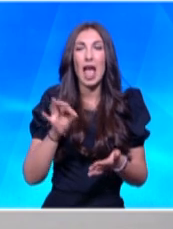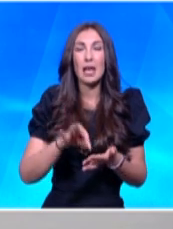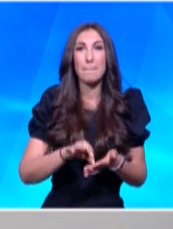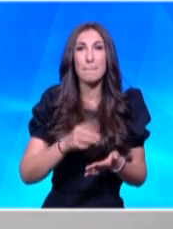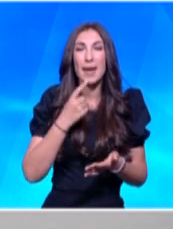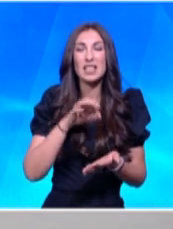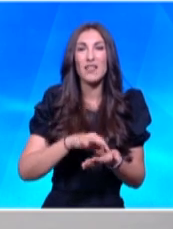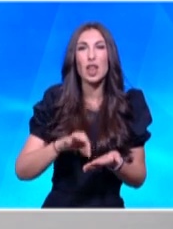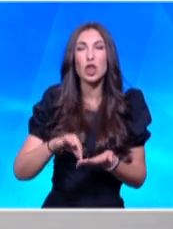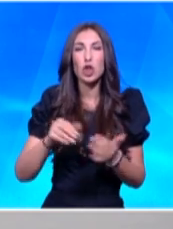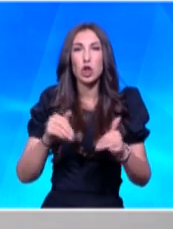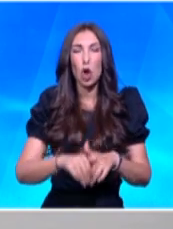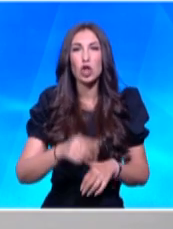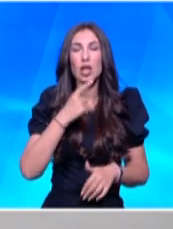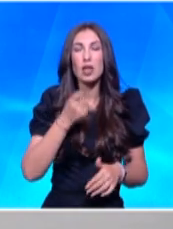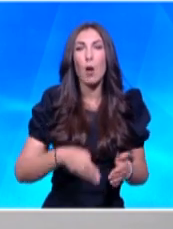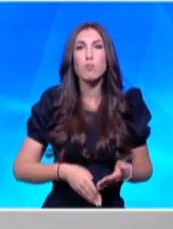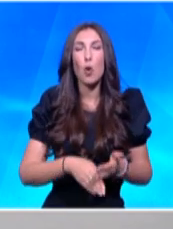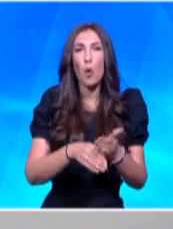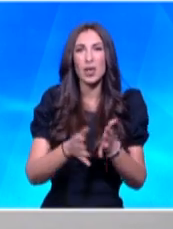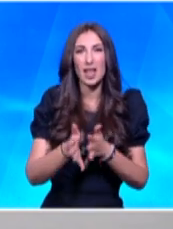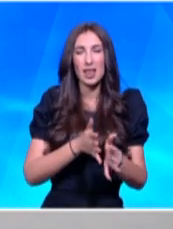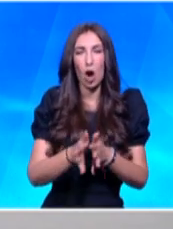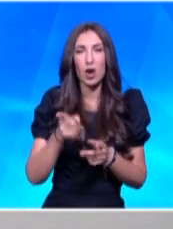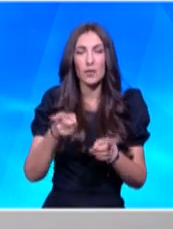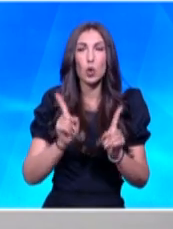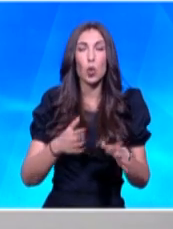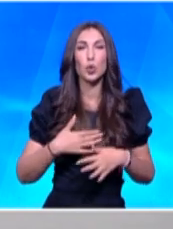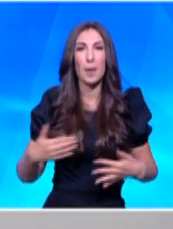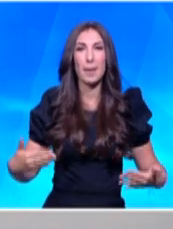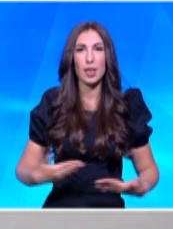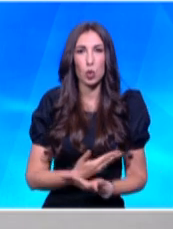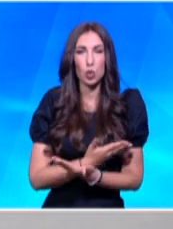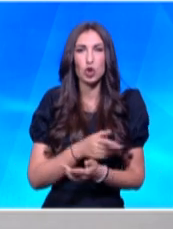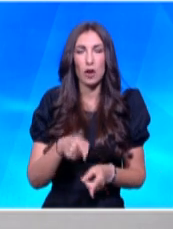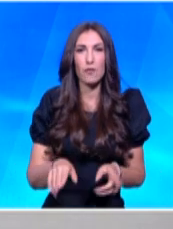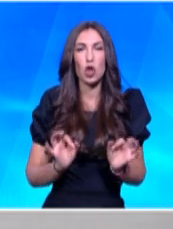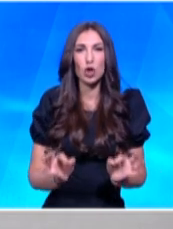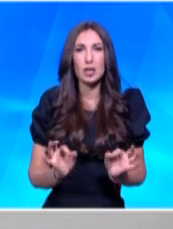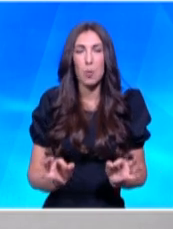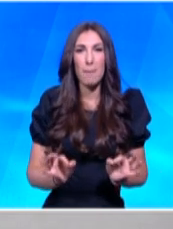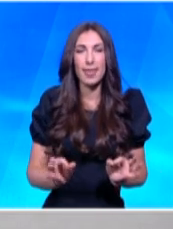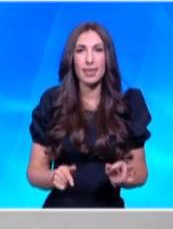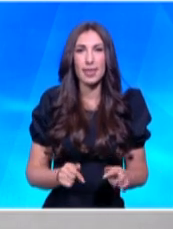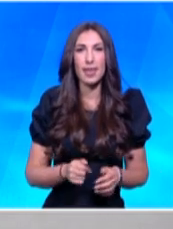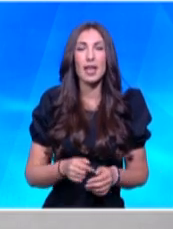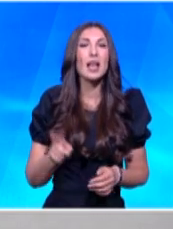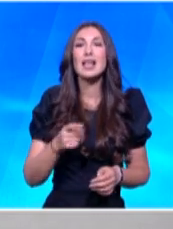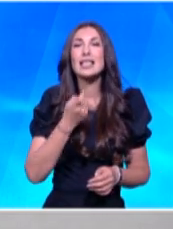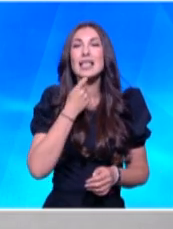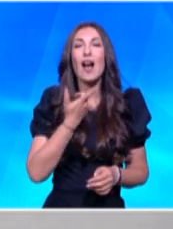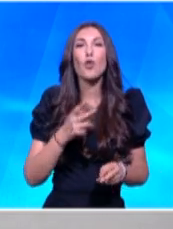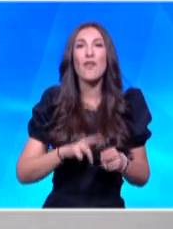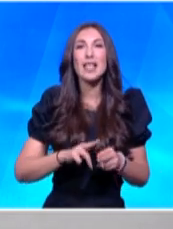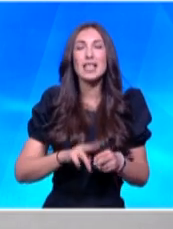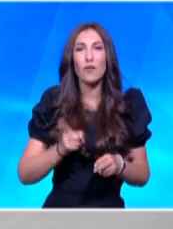бедствието точки, за да подадат ръка в помощ на тези, които най-много се нуждаят от нея в този момент. Сред тях е и Здравко Василев,